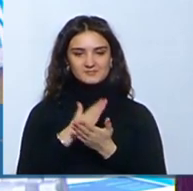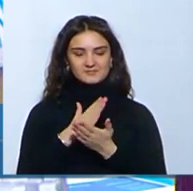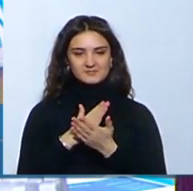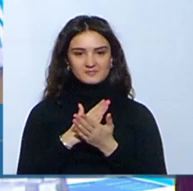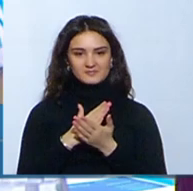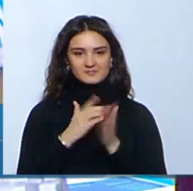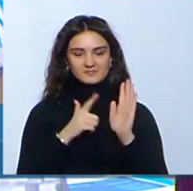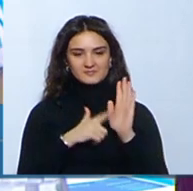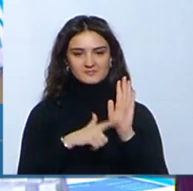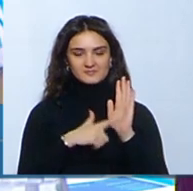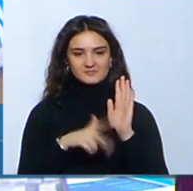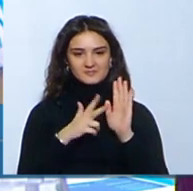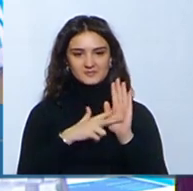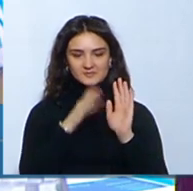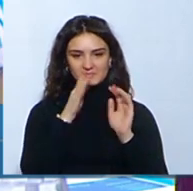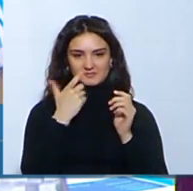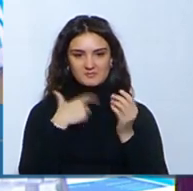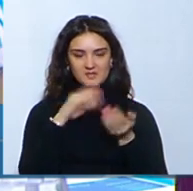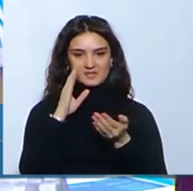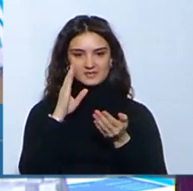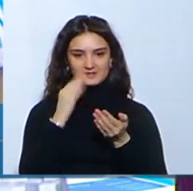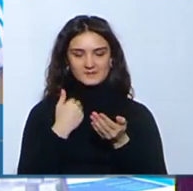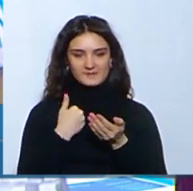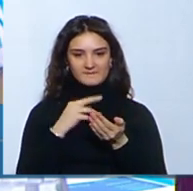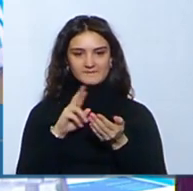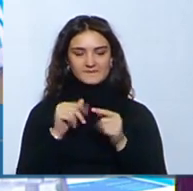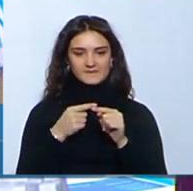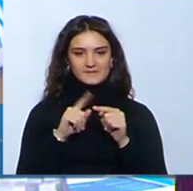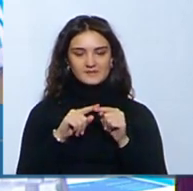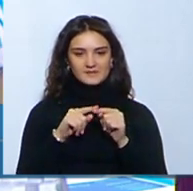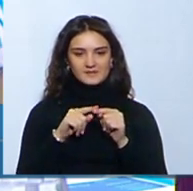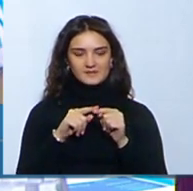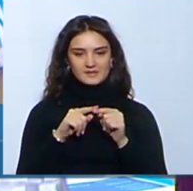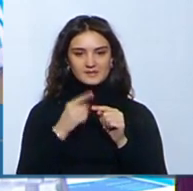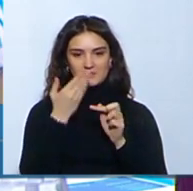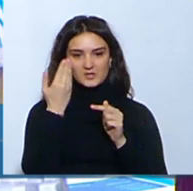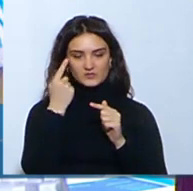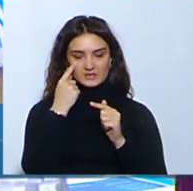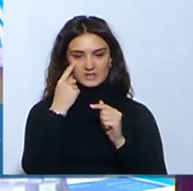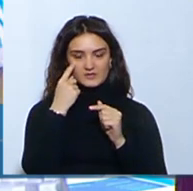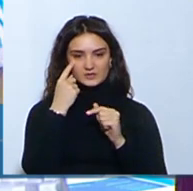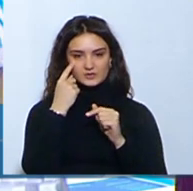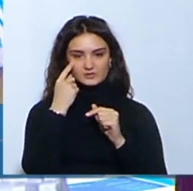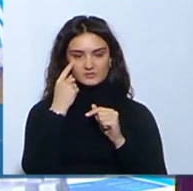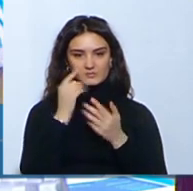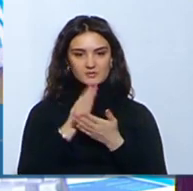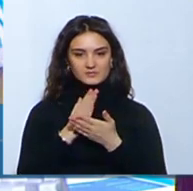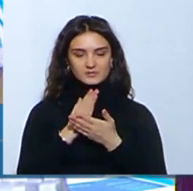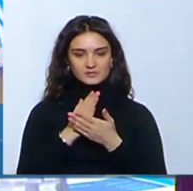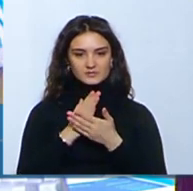ახლა 78 წლის მამაკაცი. დიახ. და მარჯვენა თვალში